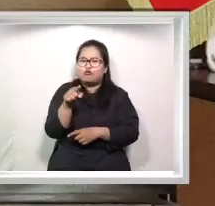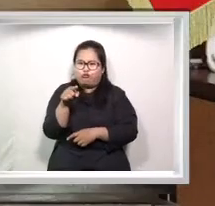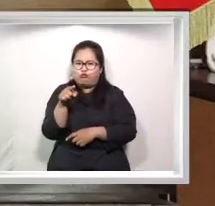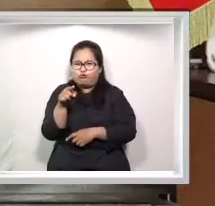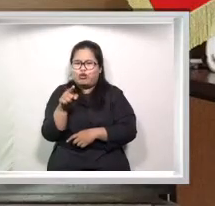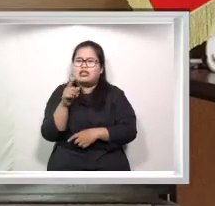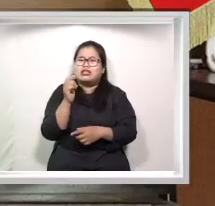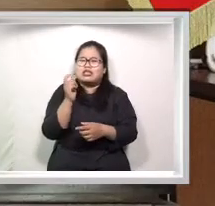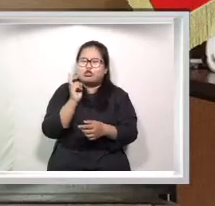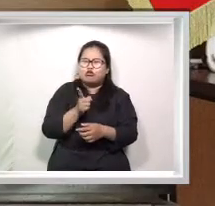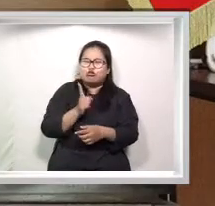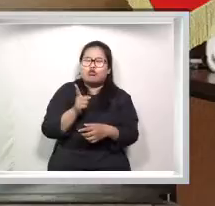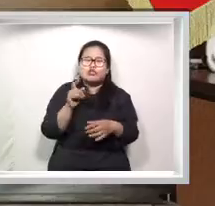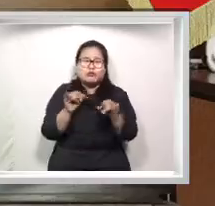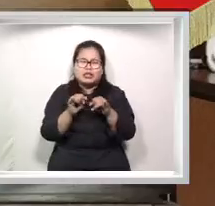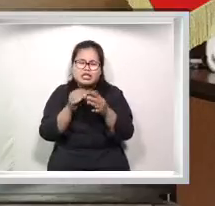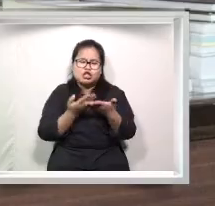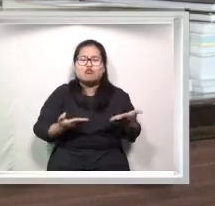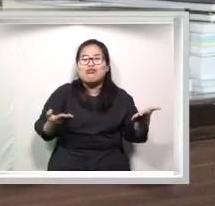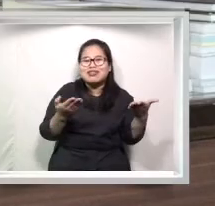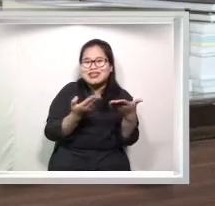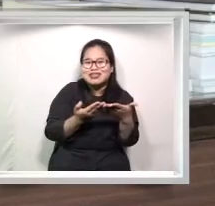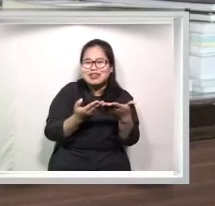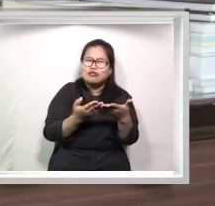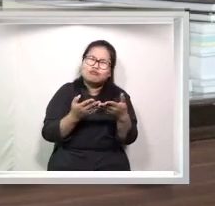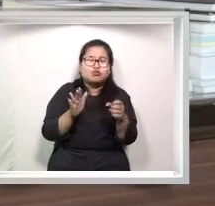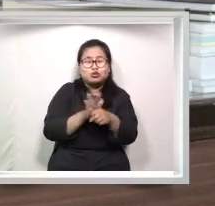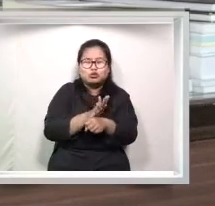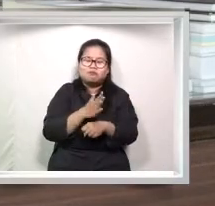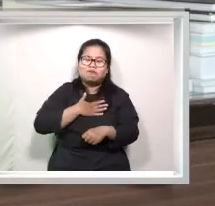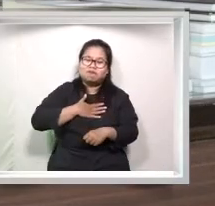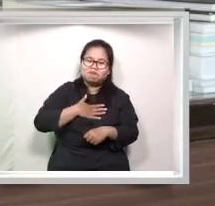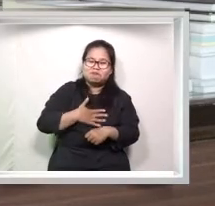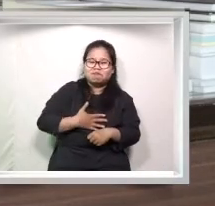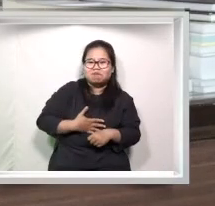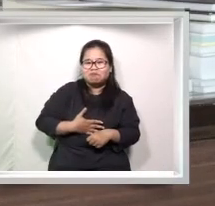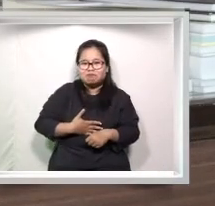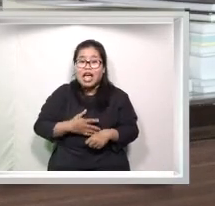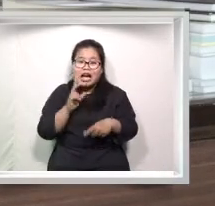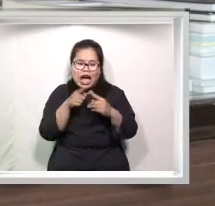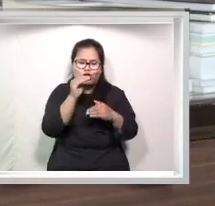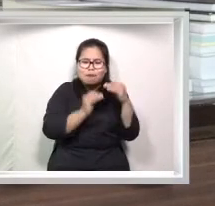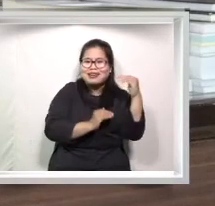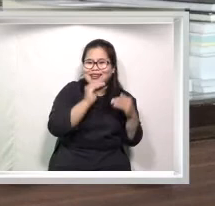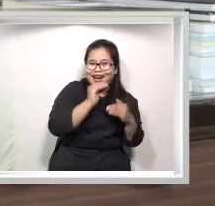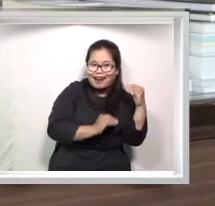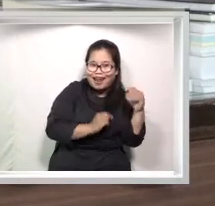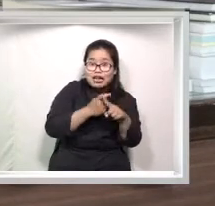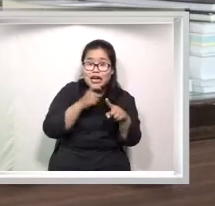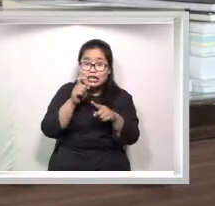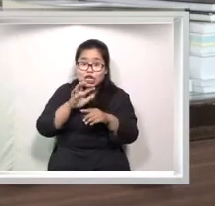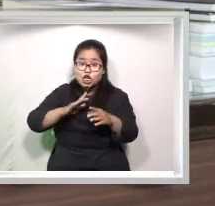tersebut tentunya merupakan suatu kondisi yang cukup memprihatinkan jika dibandingkan